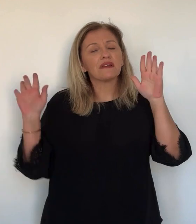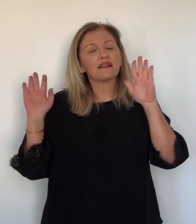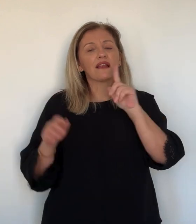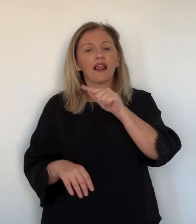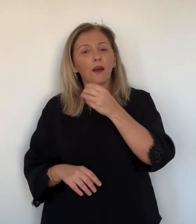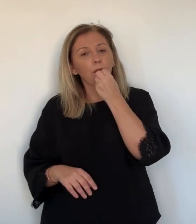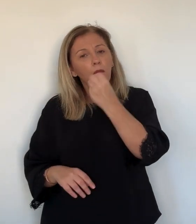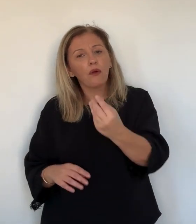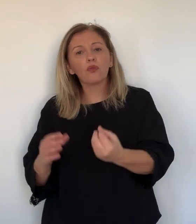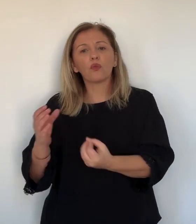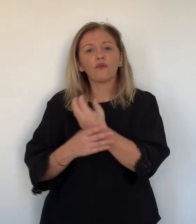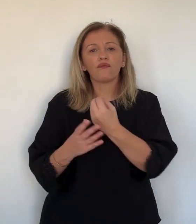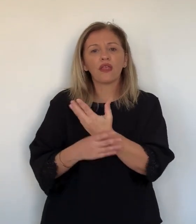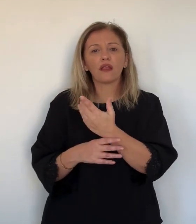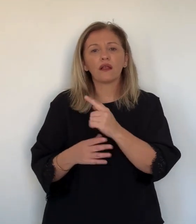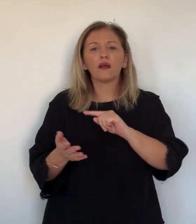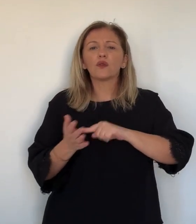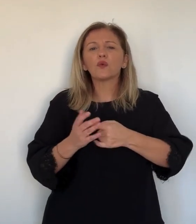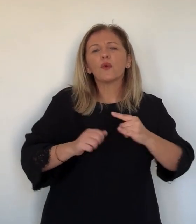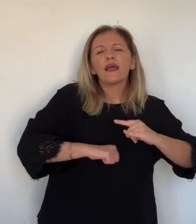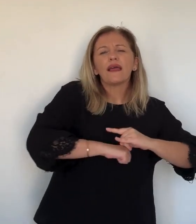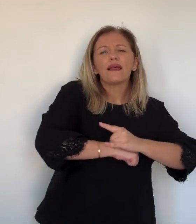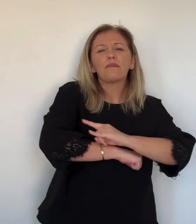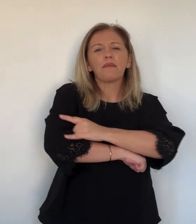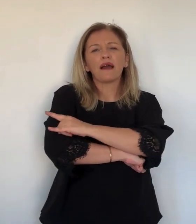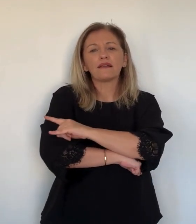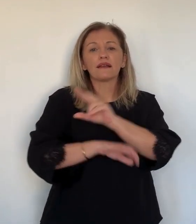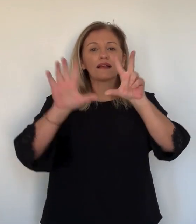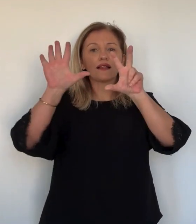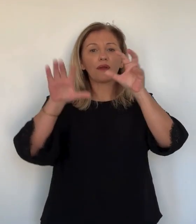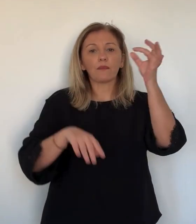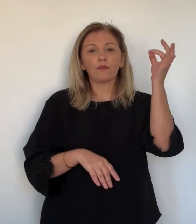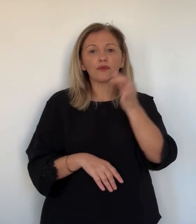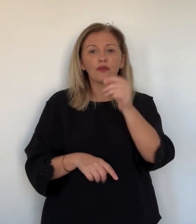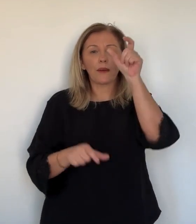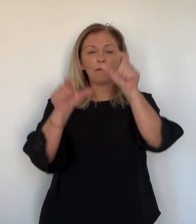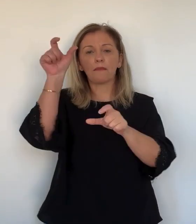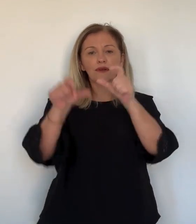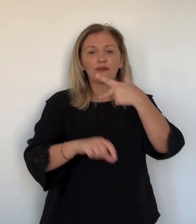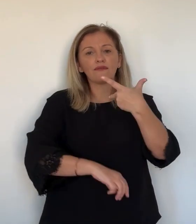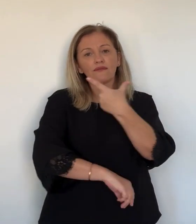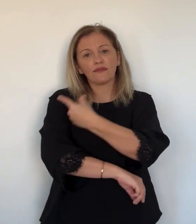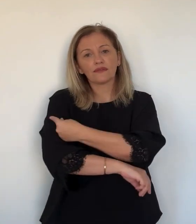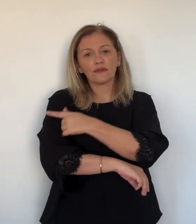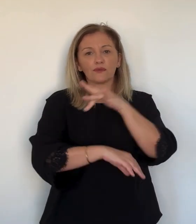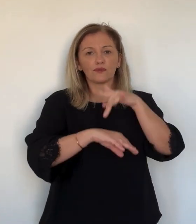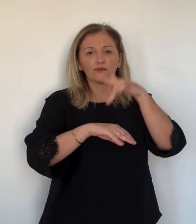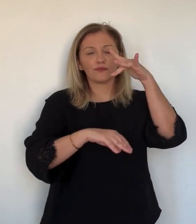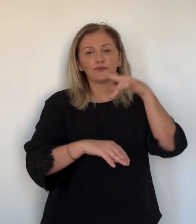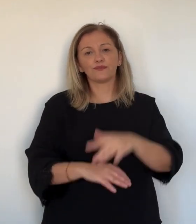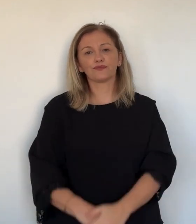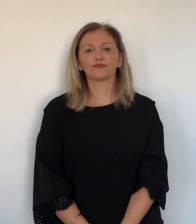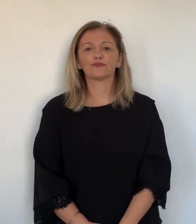vacciner. C'est pas gagné. Seul point positif, dans les EHPAD, la couverture vaccinale y atteint 80%.